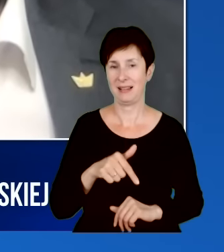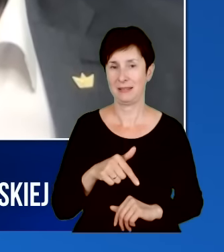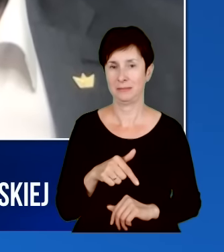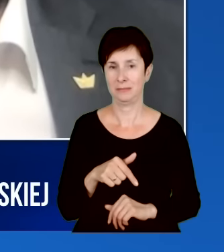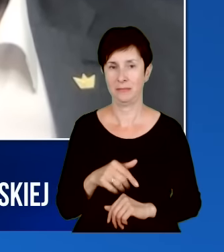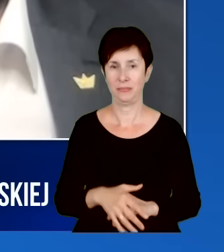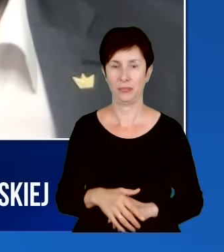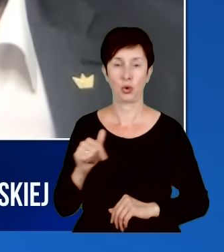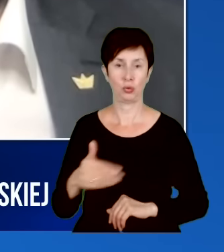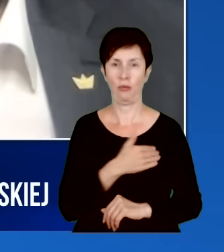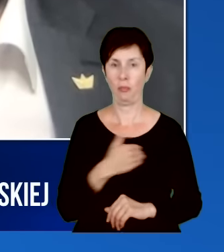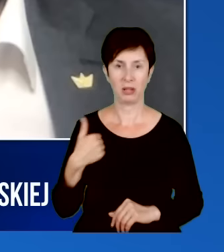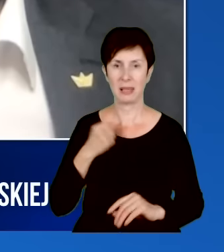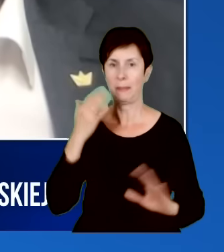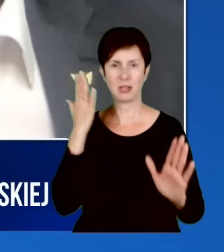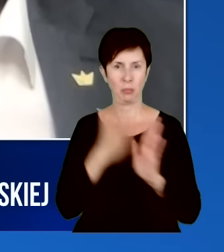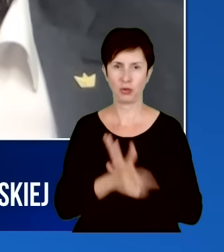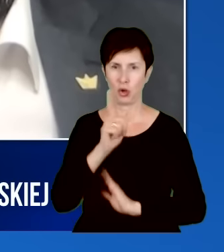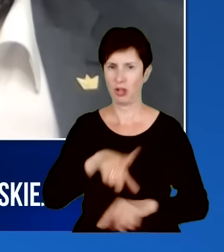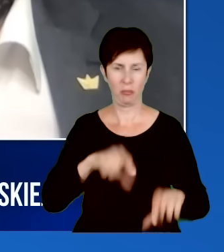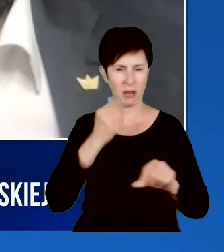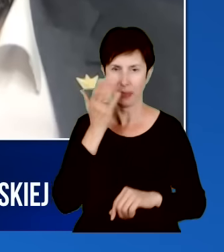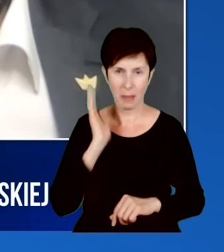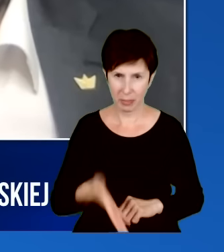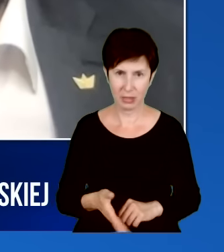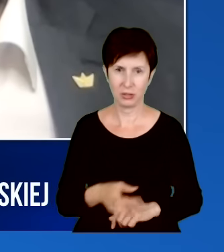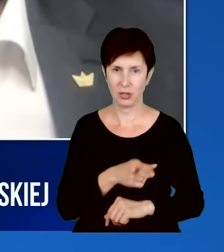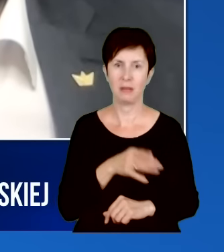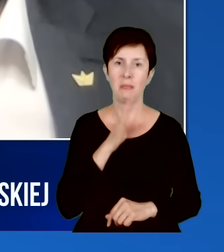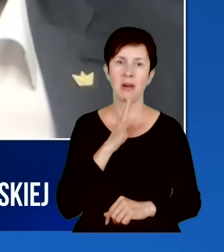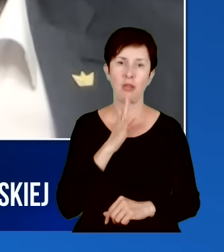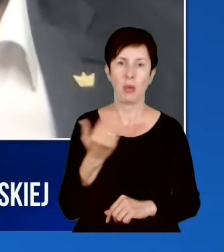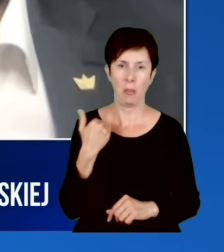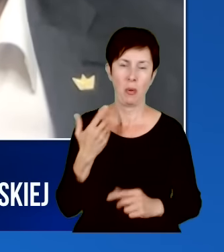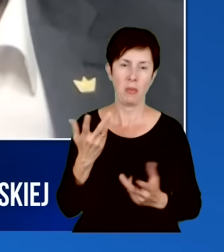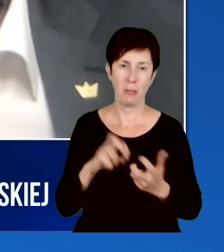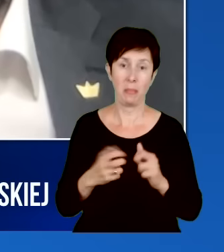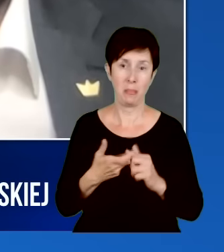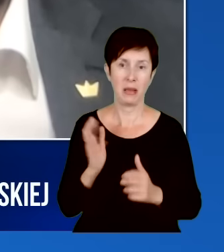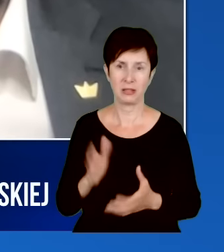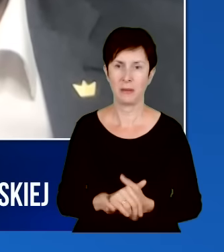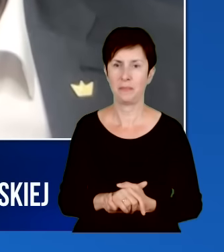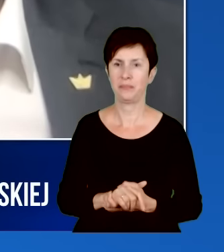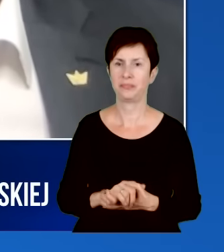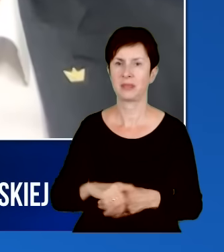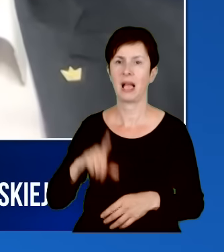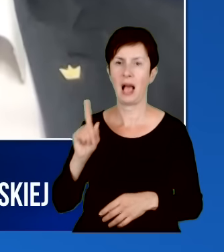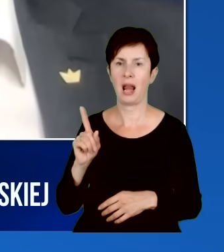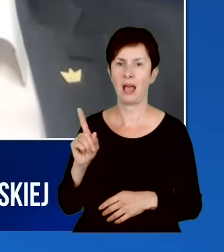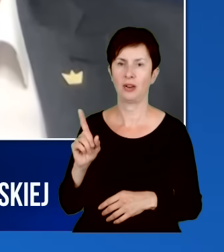bez pośrednio wybierać nie będzie i prawdopodobnie byłby problem z tym wyborem mogę